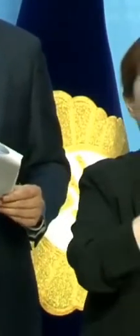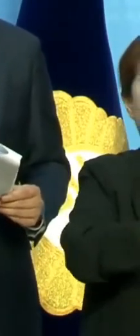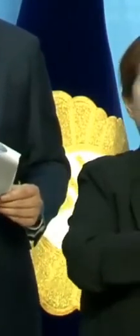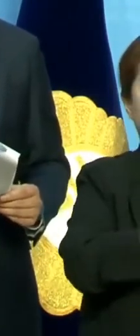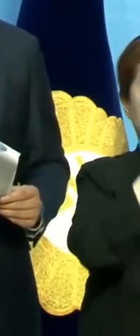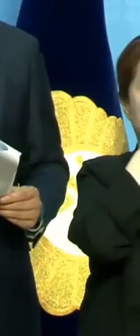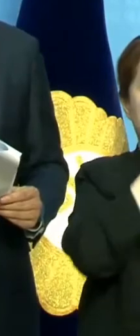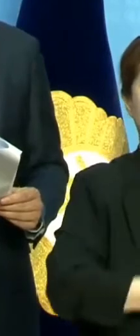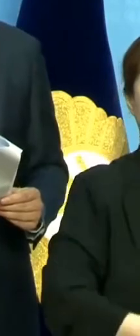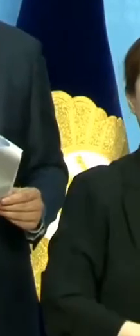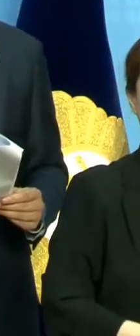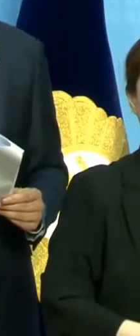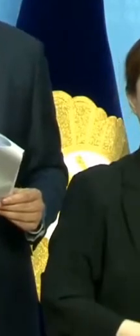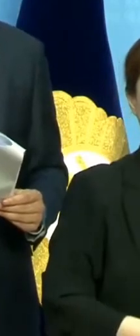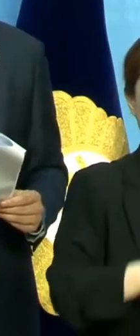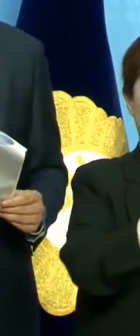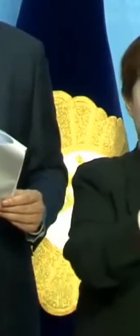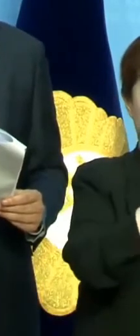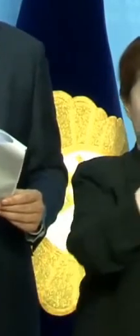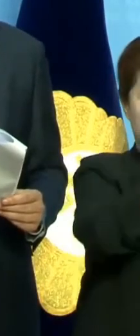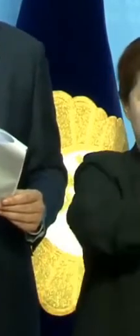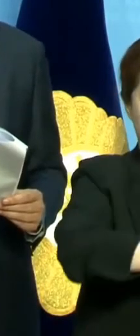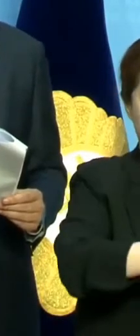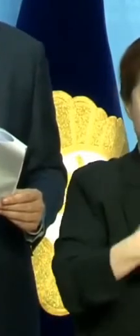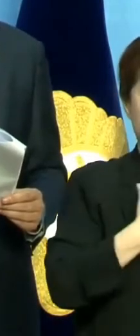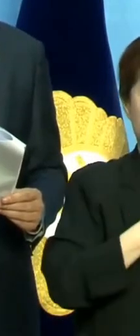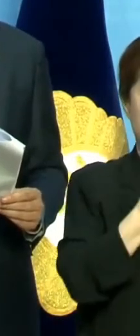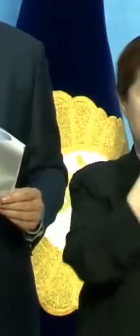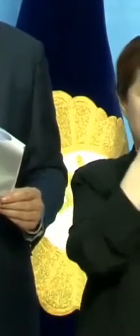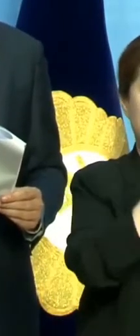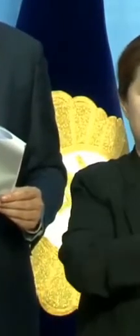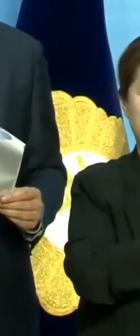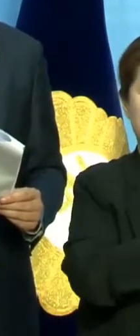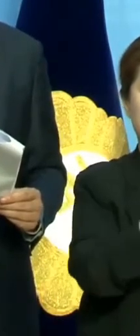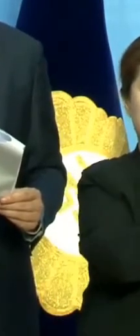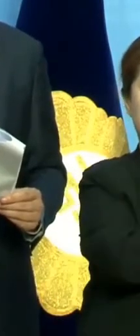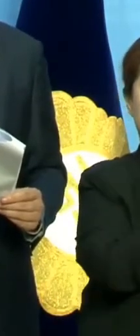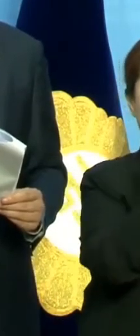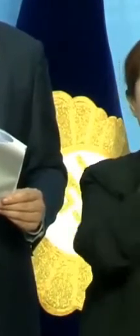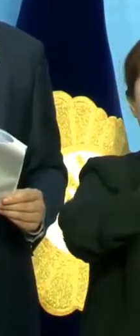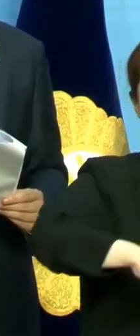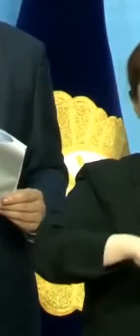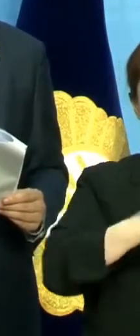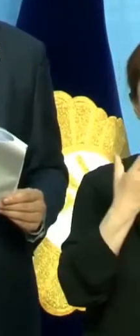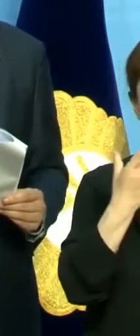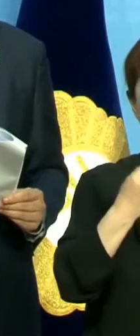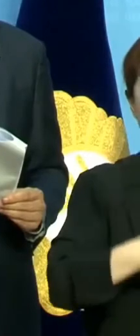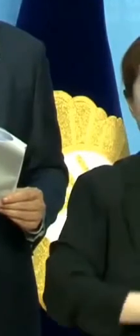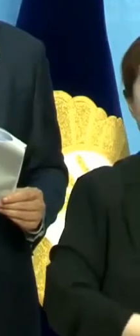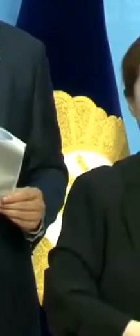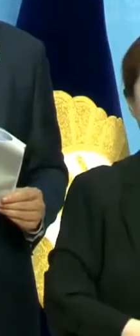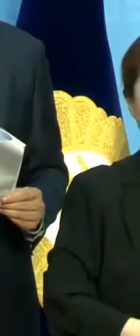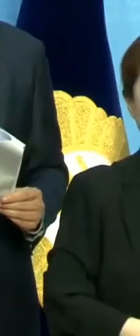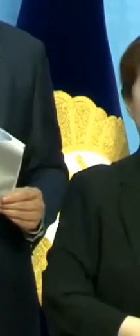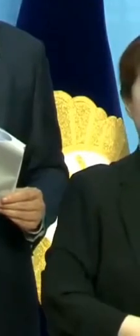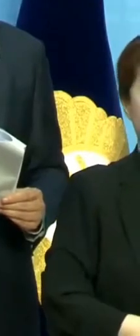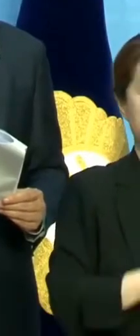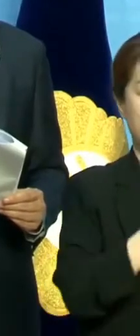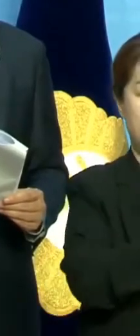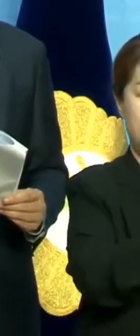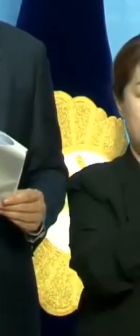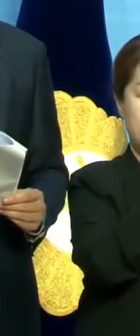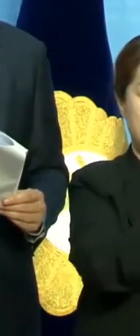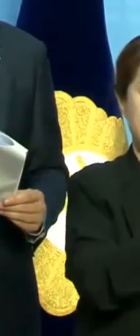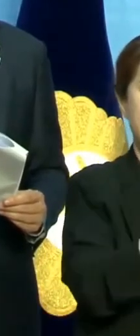있습니다. 프로스포츠에서 의도적인 훈련 배제는 명백한 계약 위반에 해당됩니다. 이것은 바로 대표적인